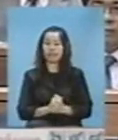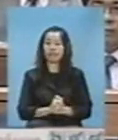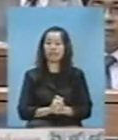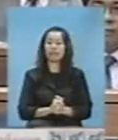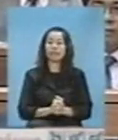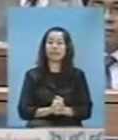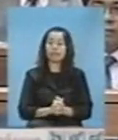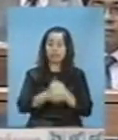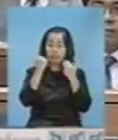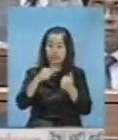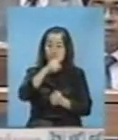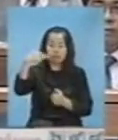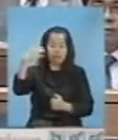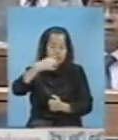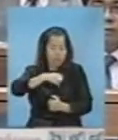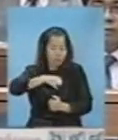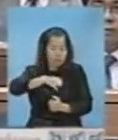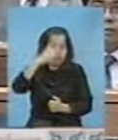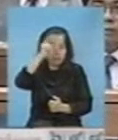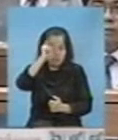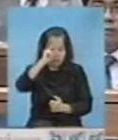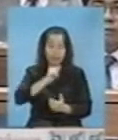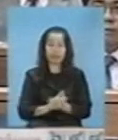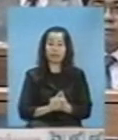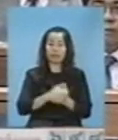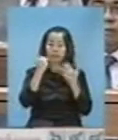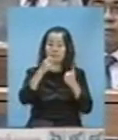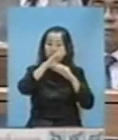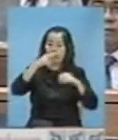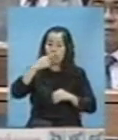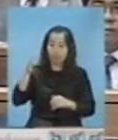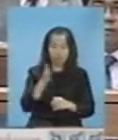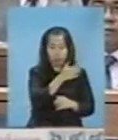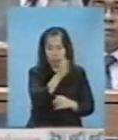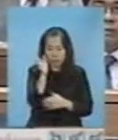สิ่งที่เราต้องการหลักประกันคือสิ่งที่ท่านพยายามเฉยเฉย